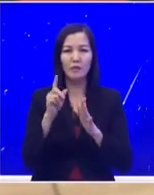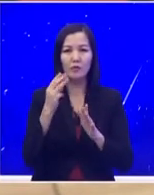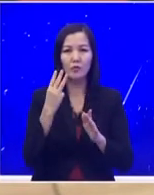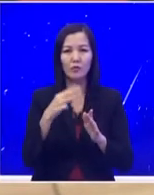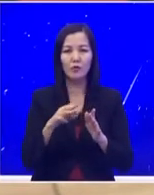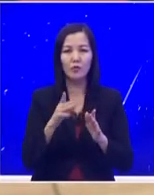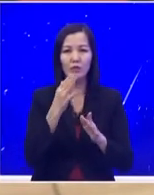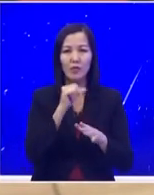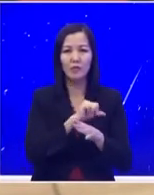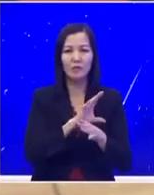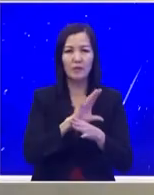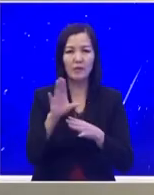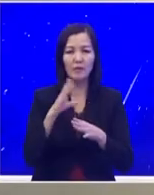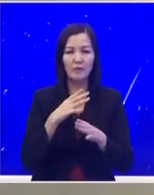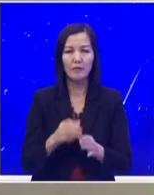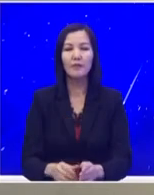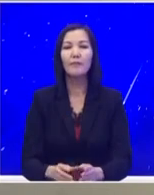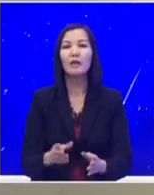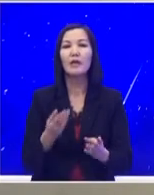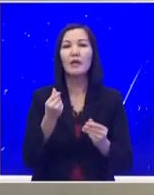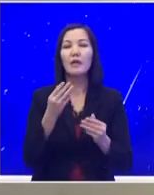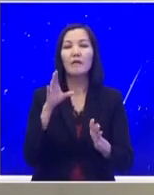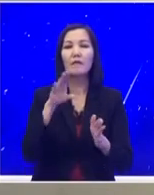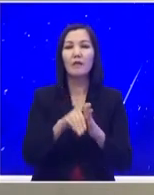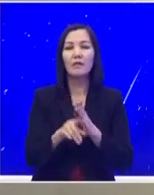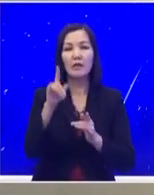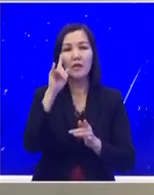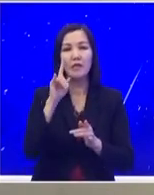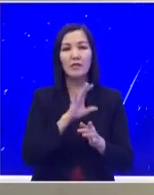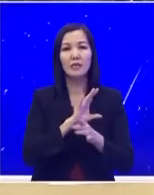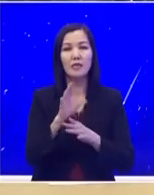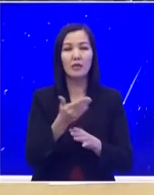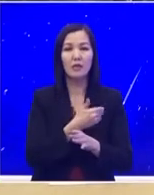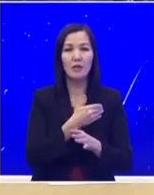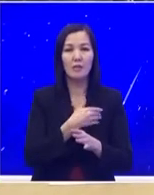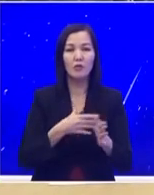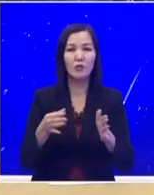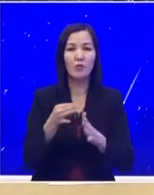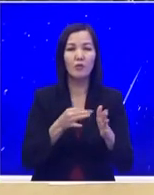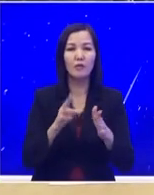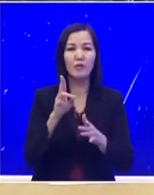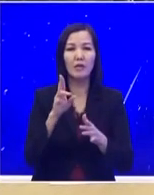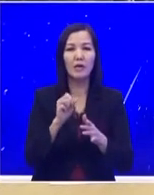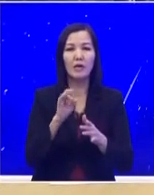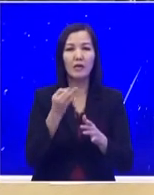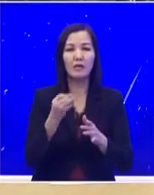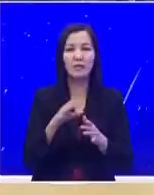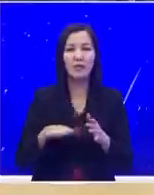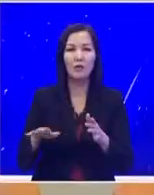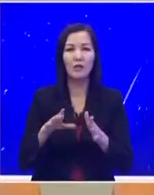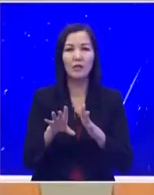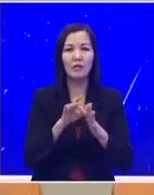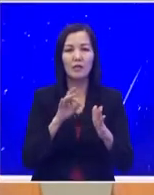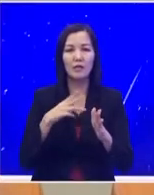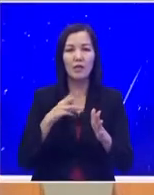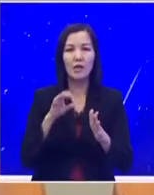мемлекетте экспорттаймыз. Инвесторлар өз өнімдерін Қазақстанда да шығармақша. Ол үшін облыстағы Қарасай ауданын таңдапты. Жобаға сай